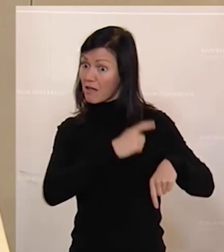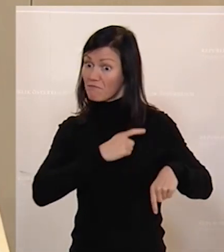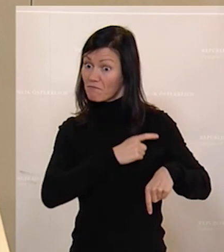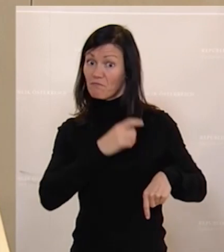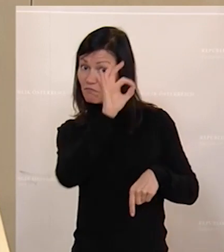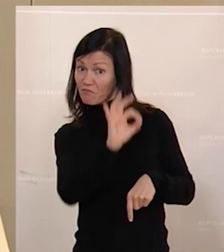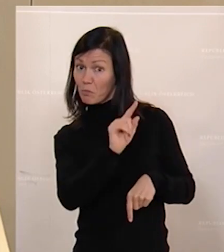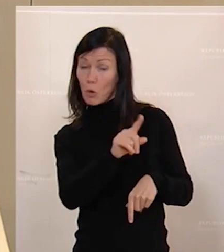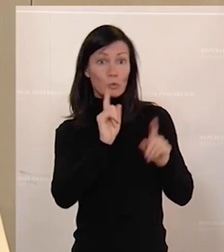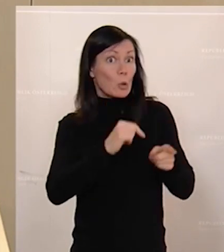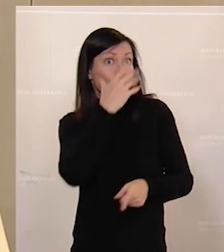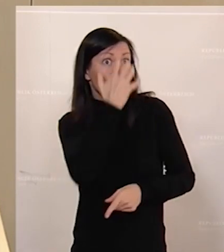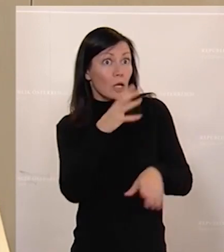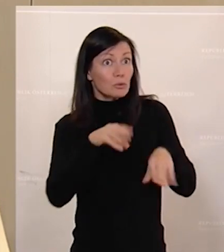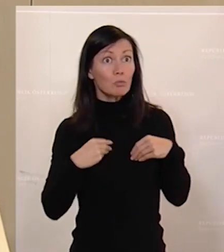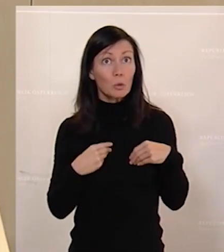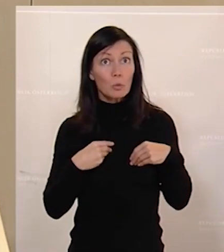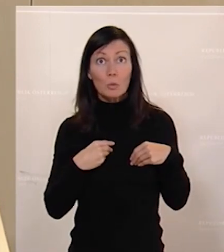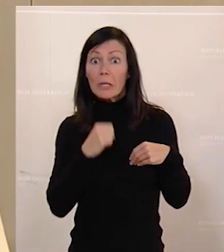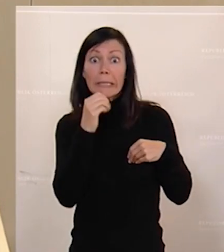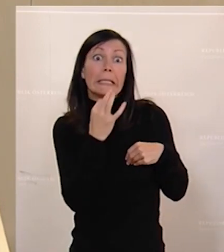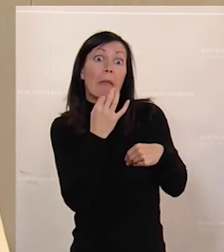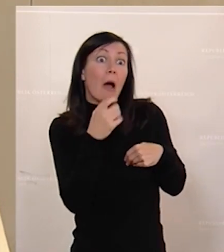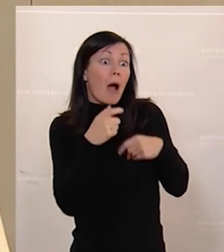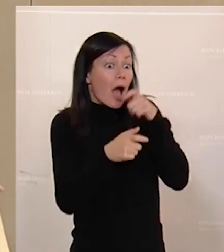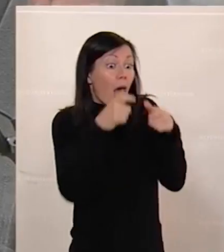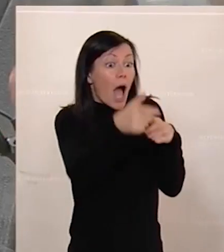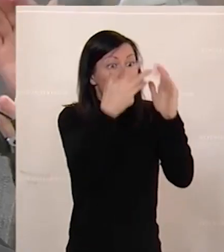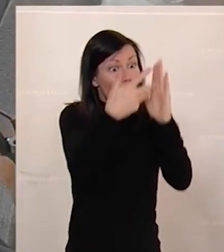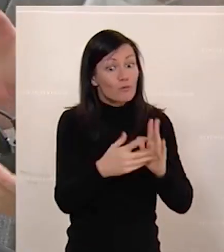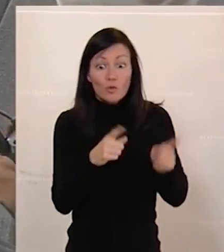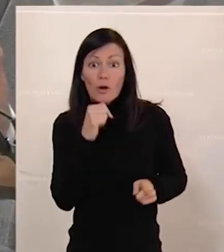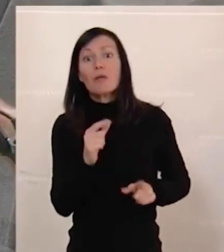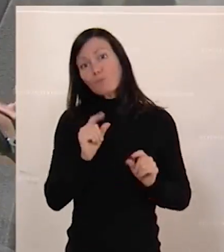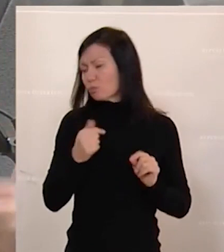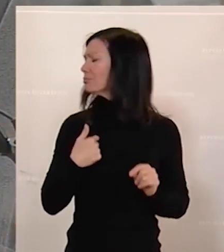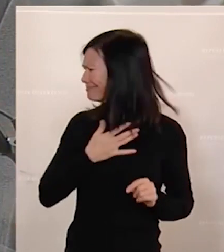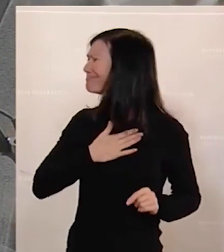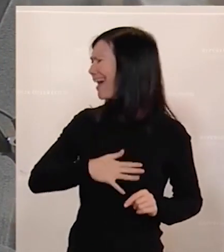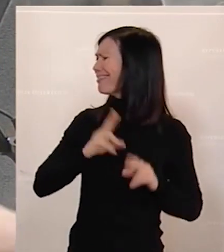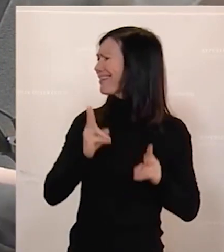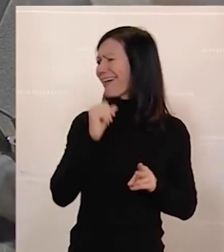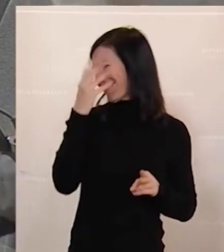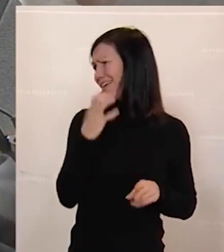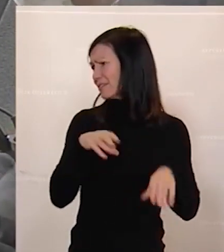sehr gerne. Ich glaube, das ist der einzige Weg, der uns übrig bleibt.